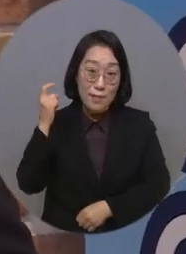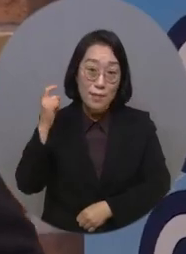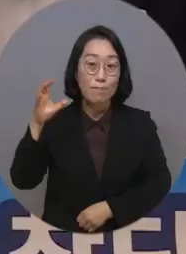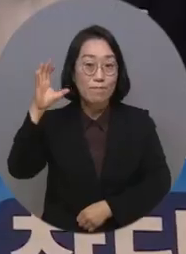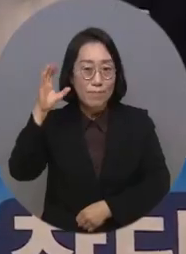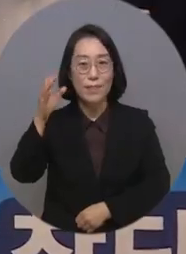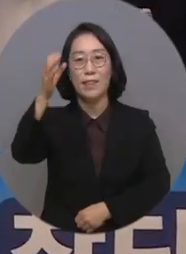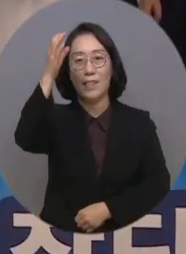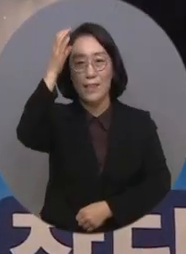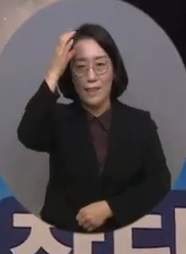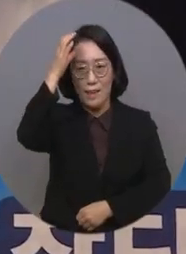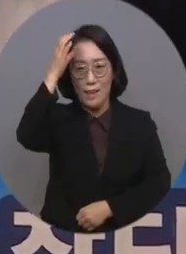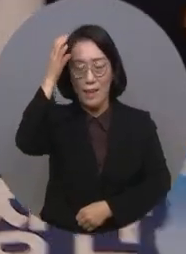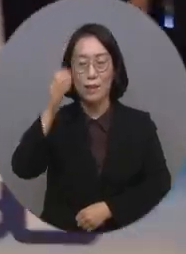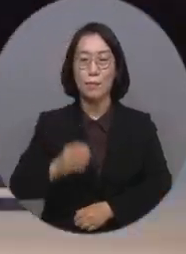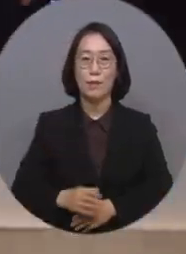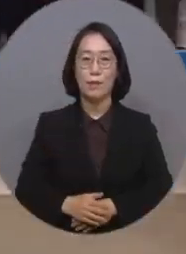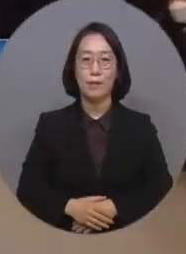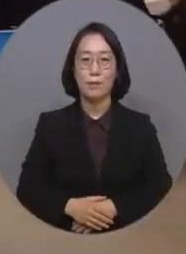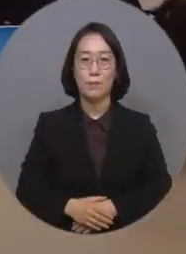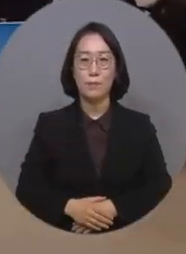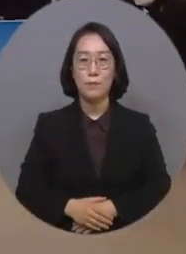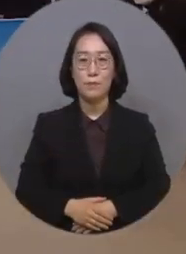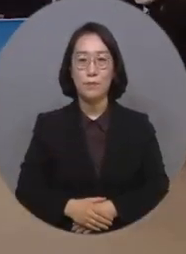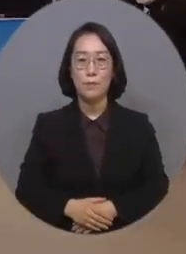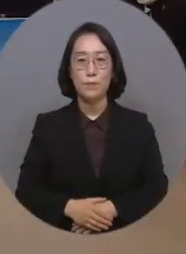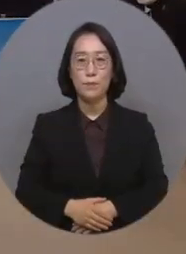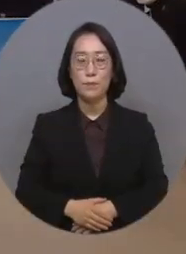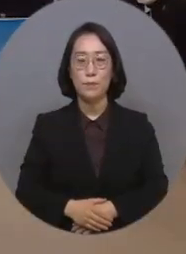예정입니다. 복지TV 뉴스 박순용입니다.